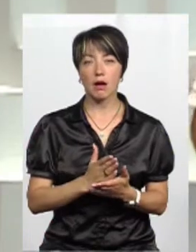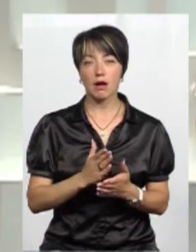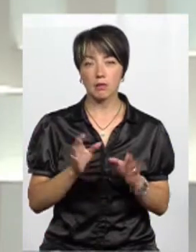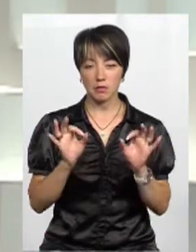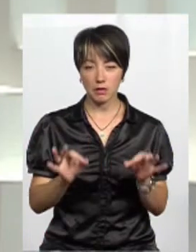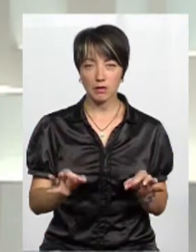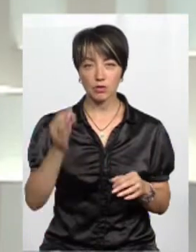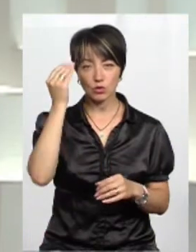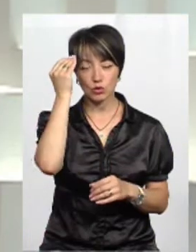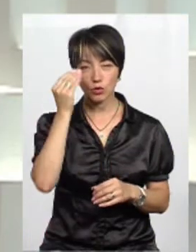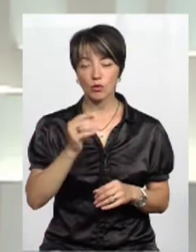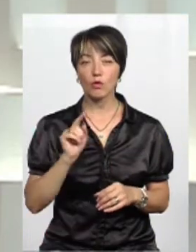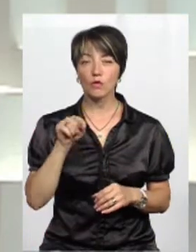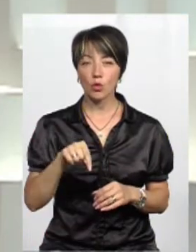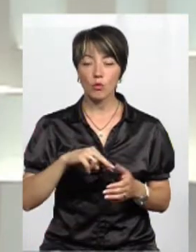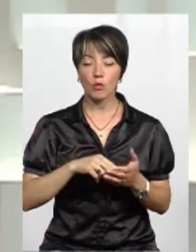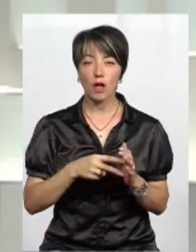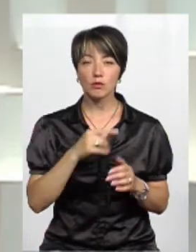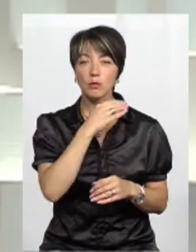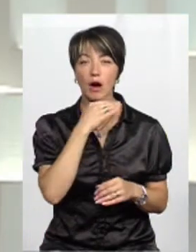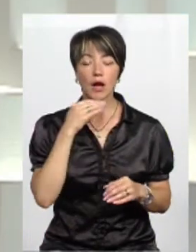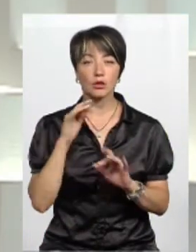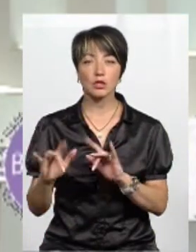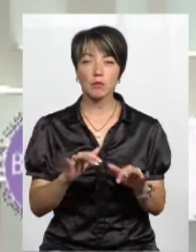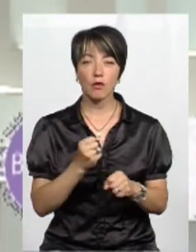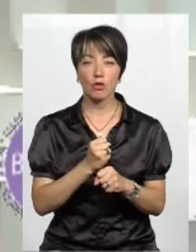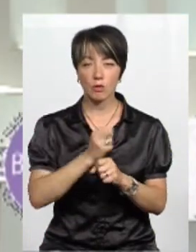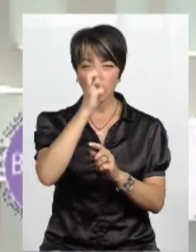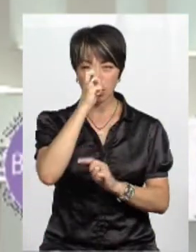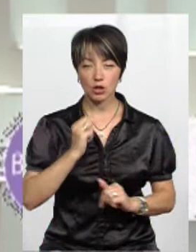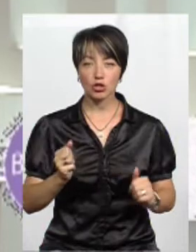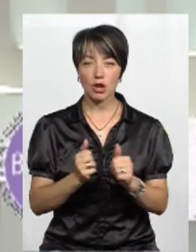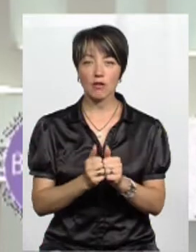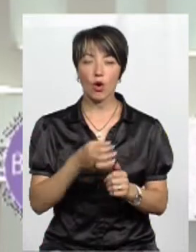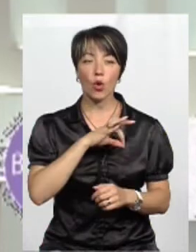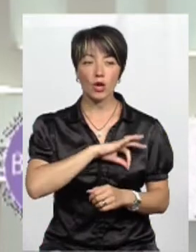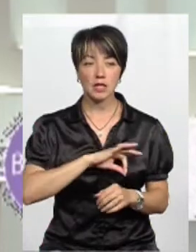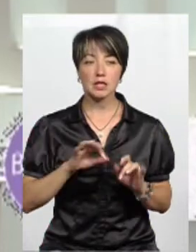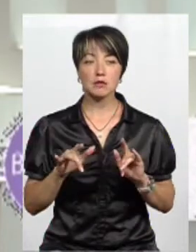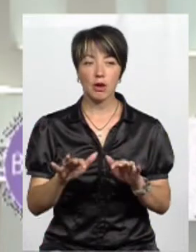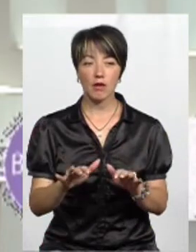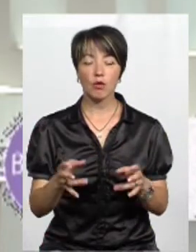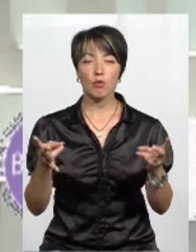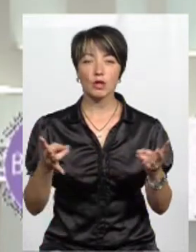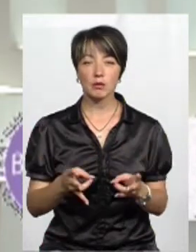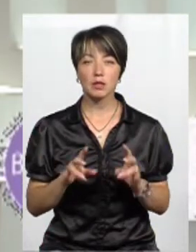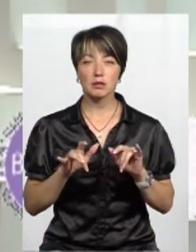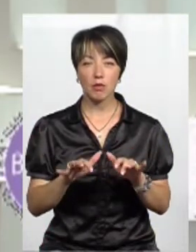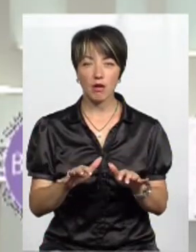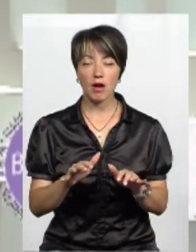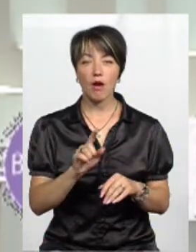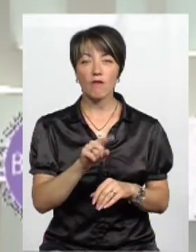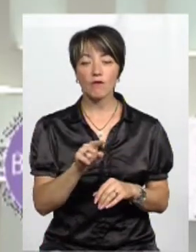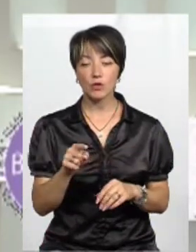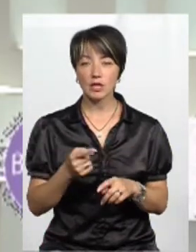що багато справ, які робить держава, корисних справ, потрібних справ, да,